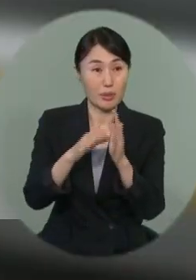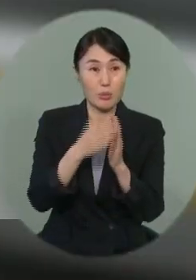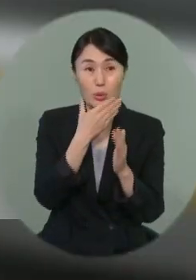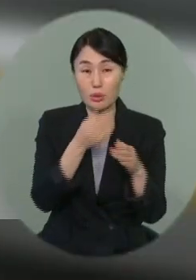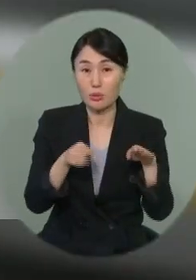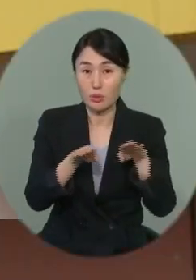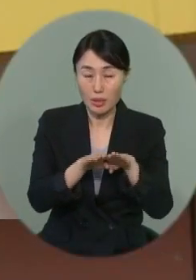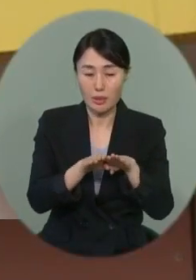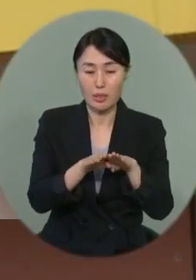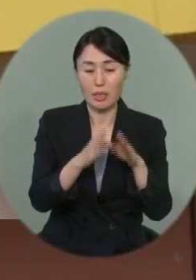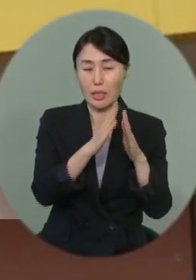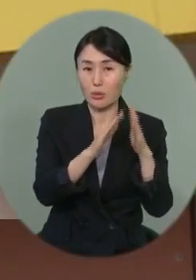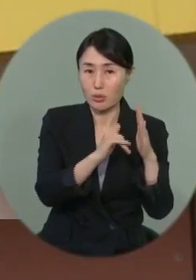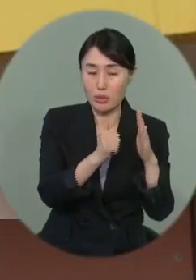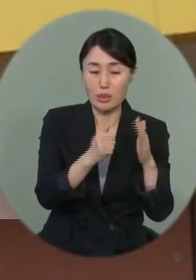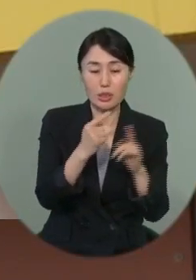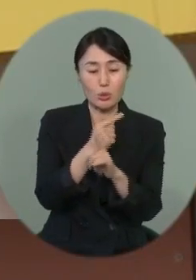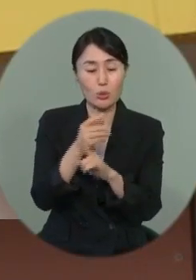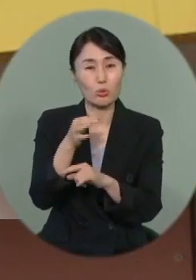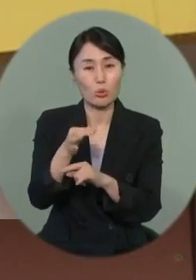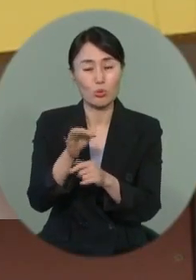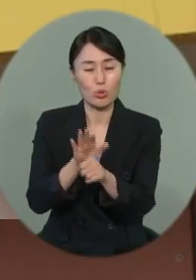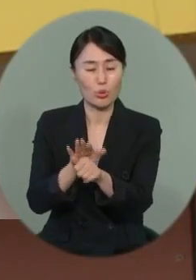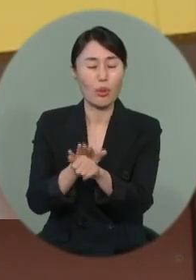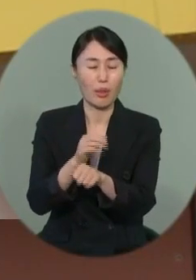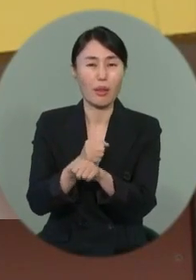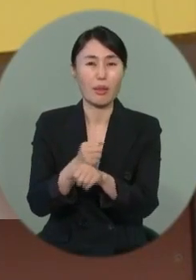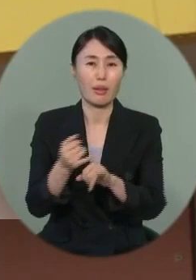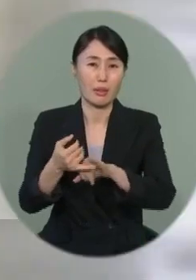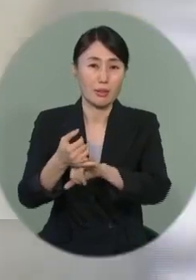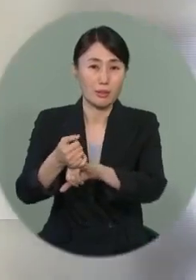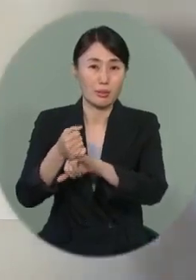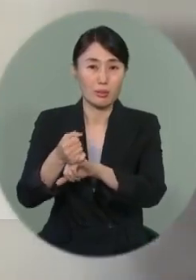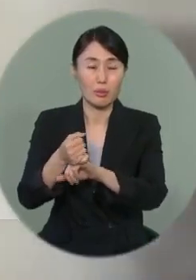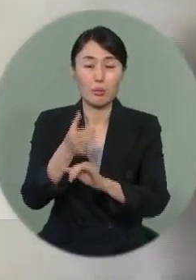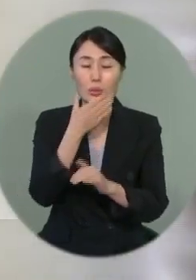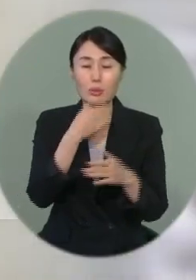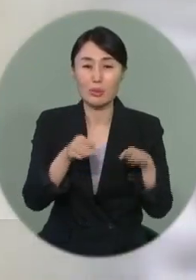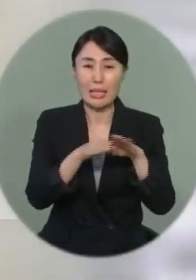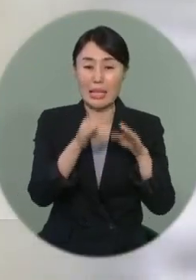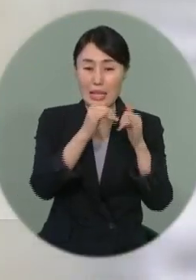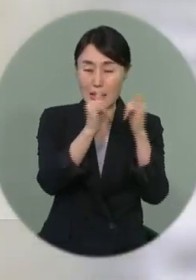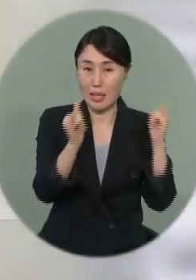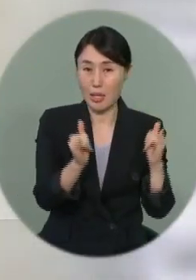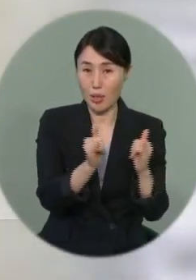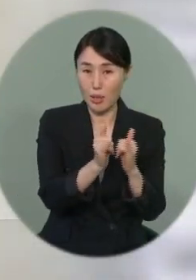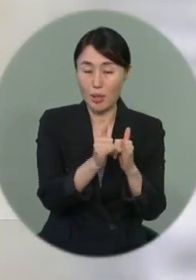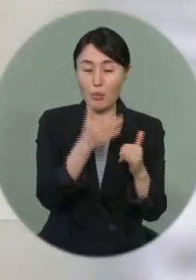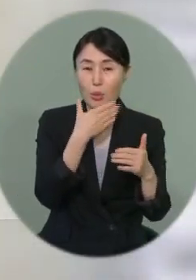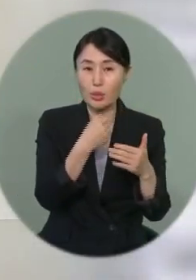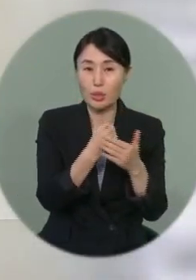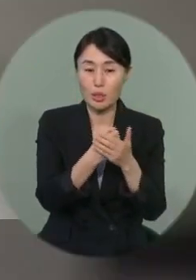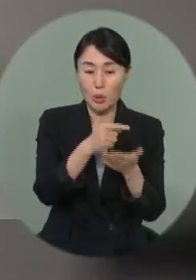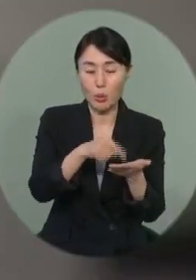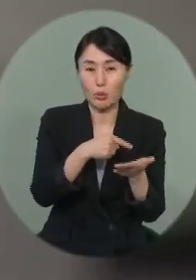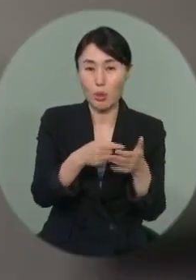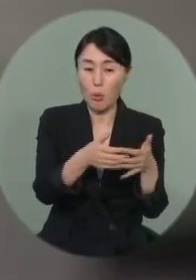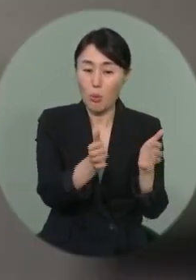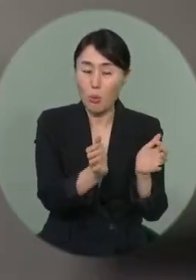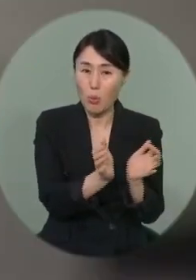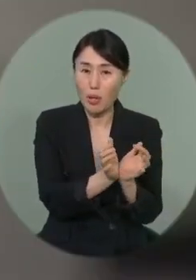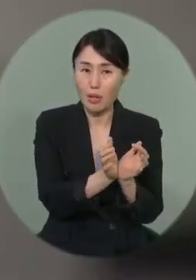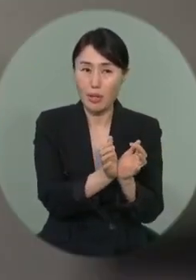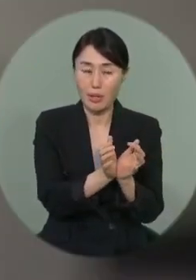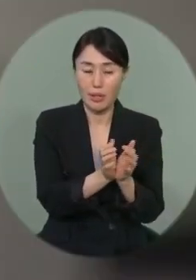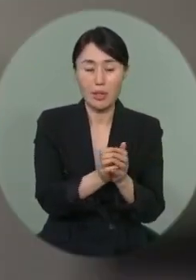복지관은 유족들에게 치료비 등의 지원을 약속했습니다. 복지관이 한국사회복지공제회 이용자 대상 보험을